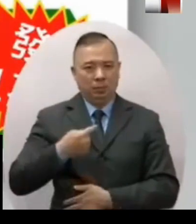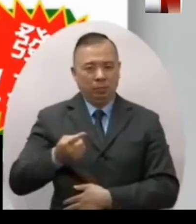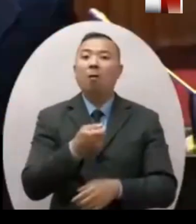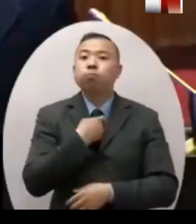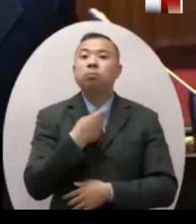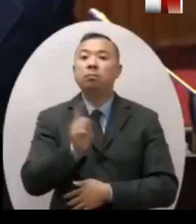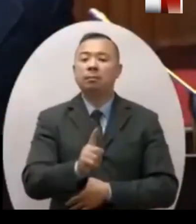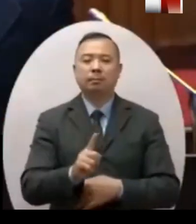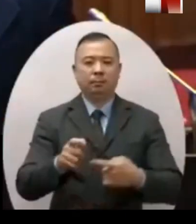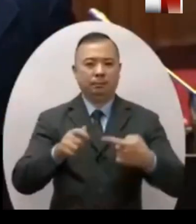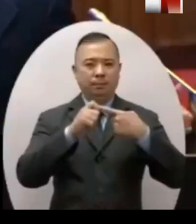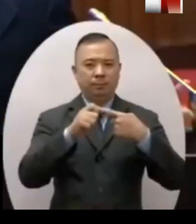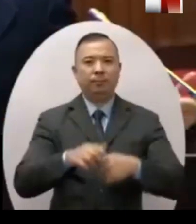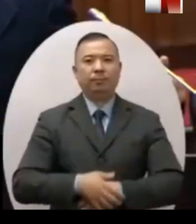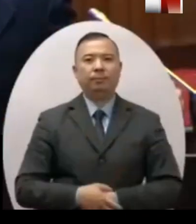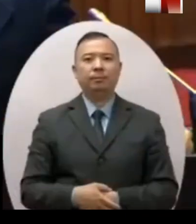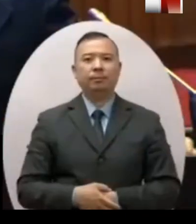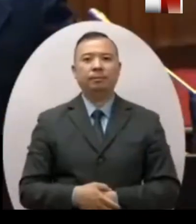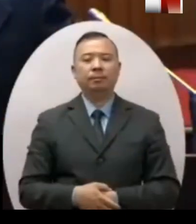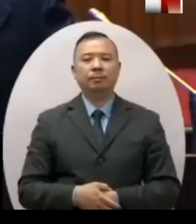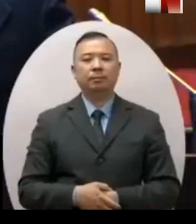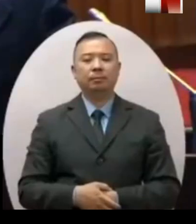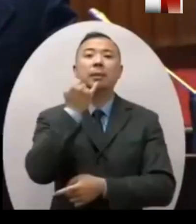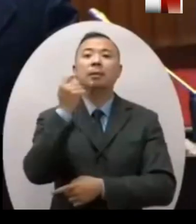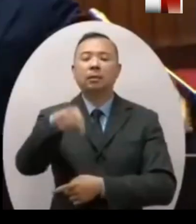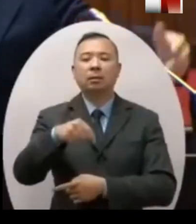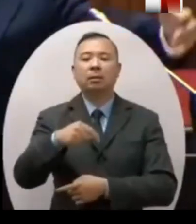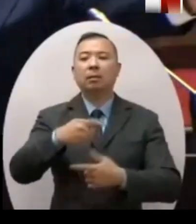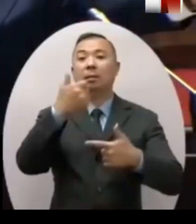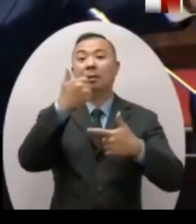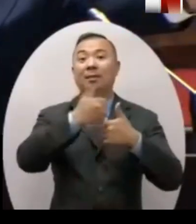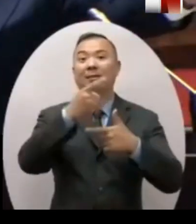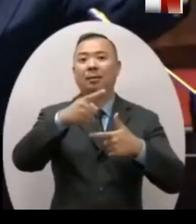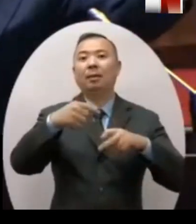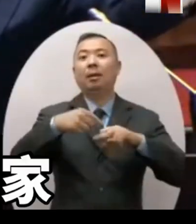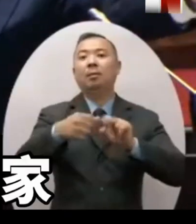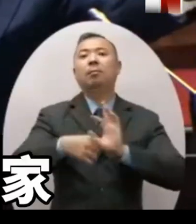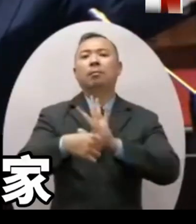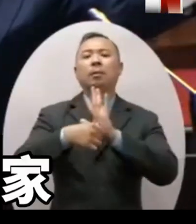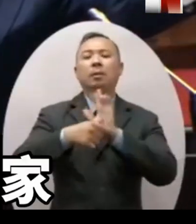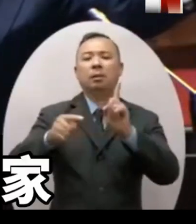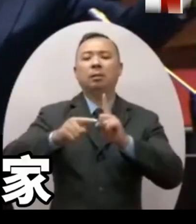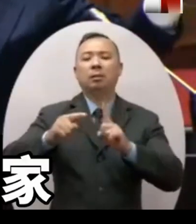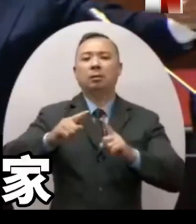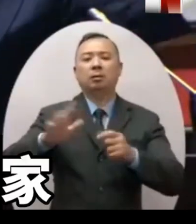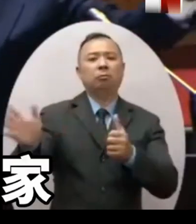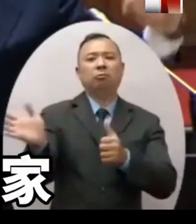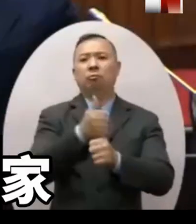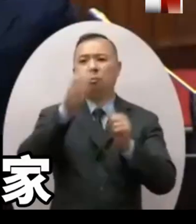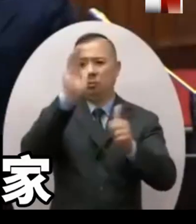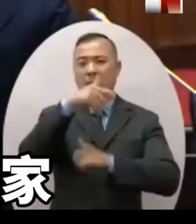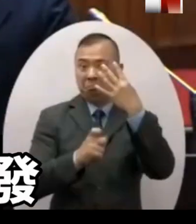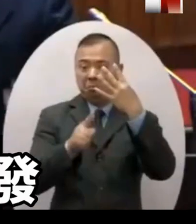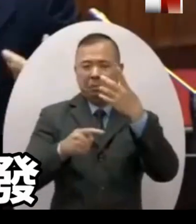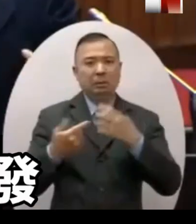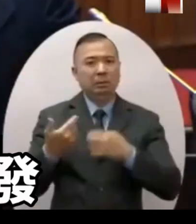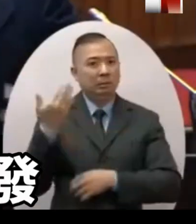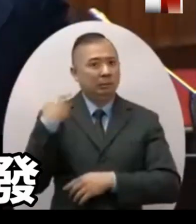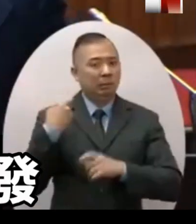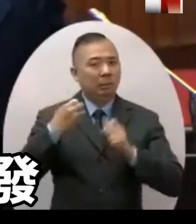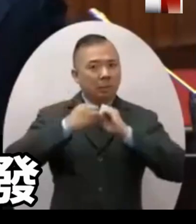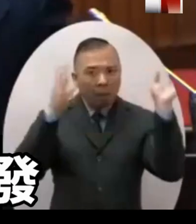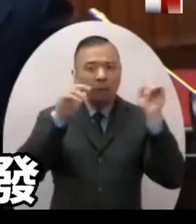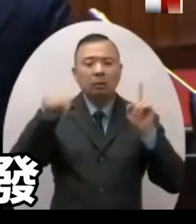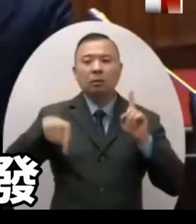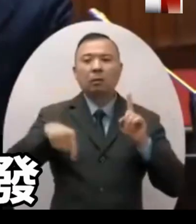个，我欢迎柯建铭啊，柯总召一起讨钱，一起共4月11才能够钱发给人家。他呛我，